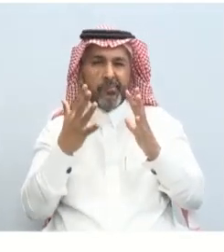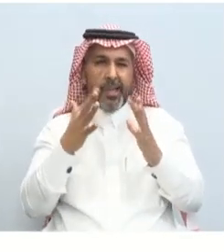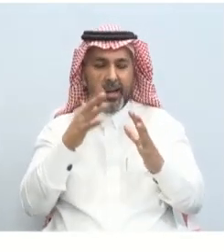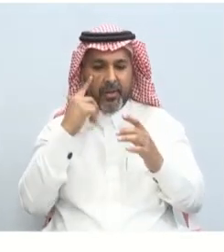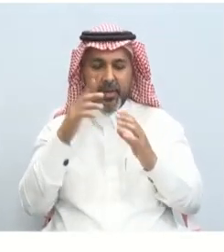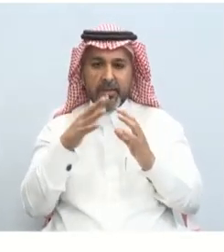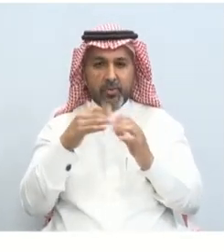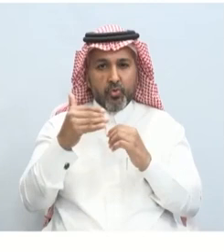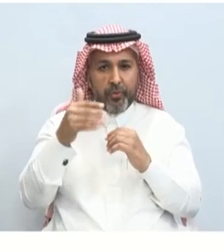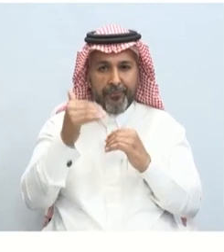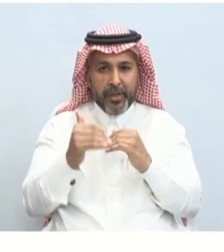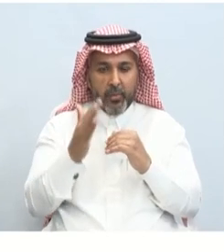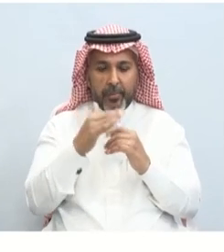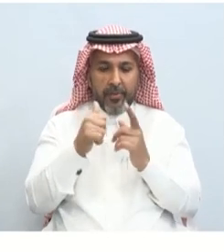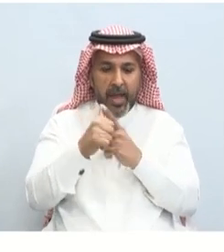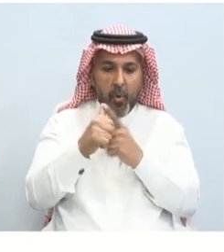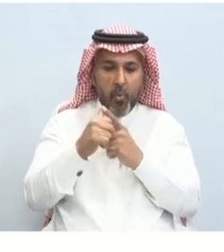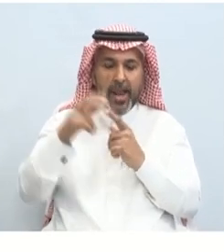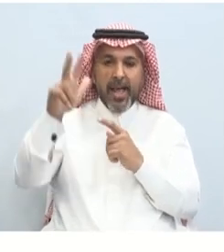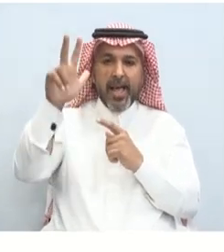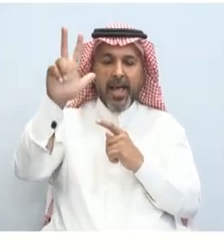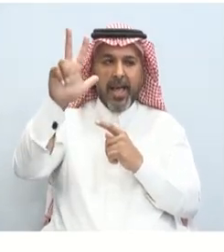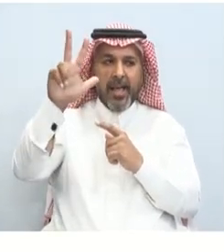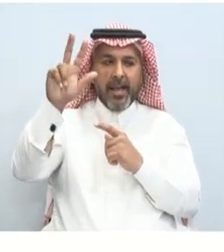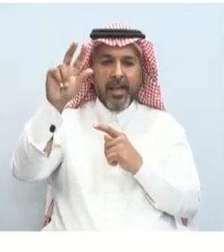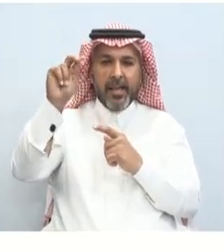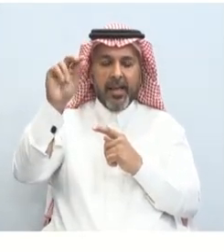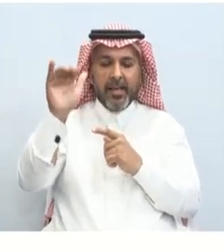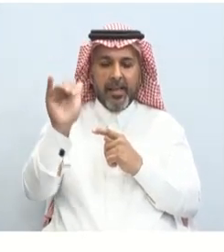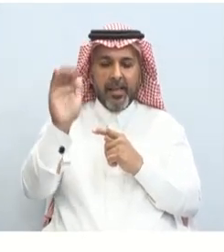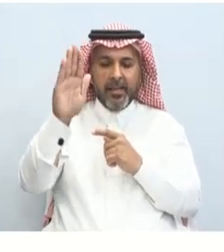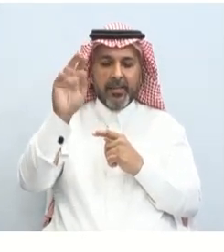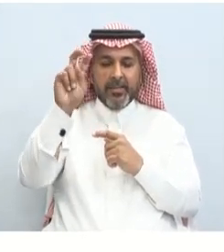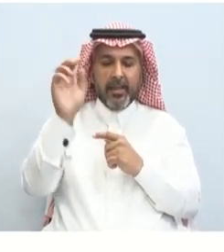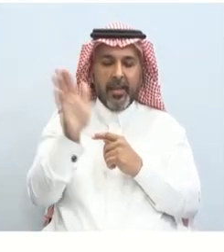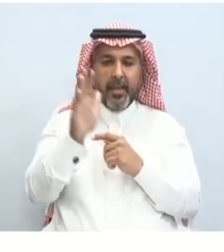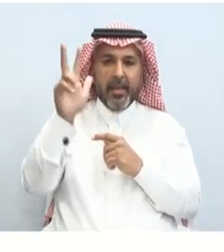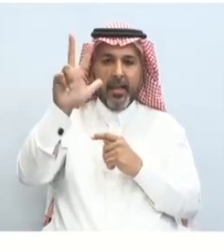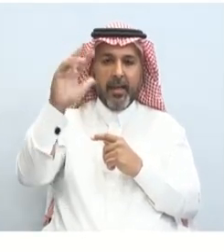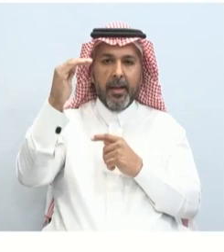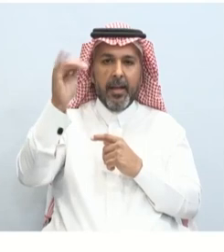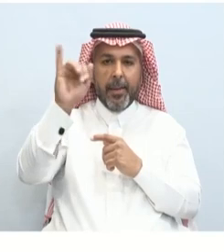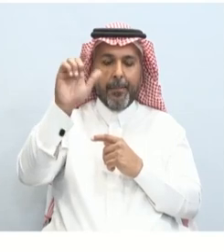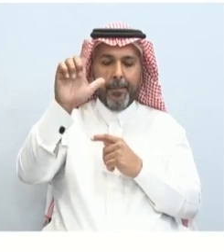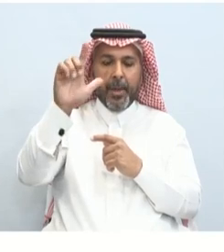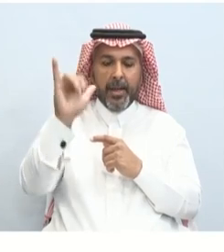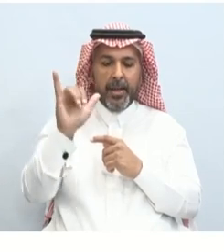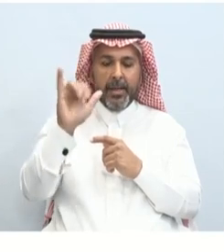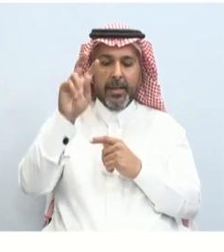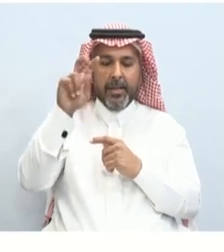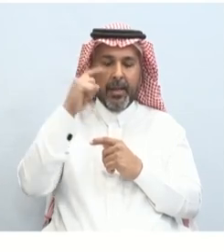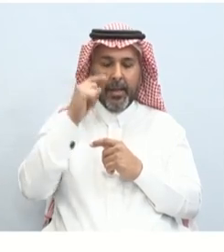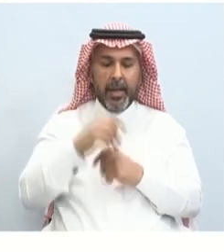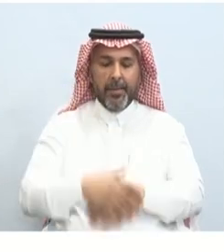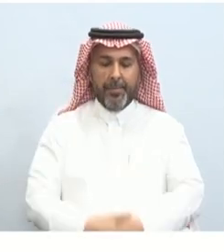الاقيسه الحمليه والاقيسه الشرطيه الاقيسه الحمليه وهي الاستدلالات غير المباشره التي تكون قضاياها